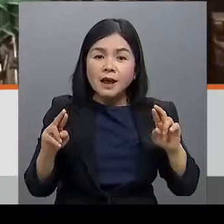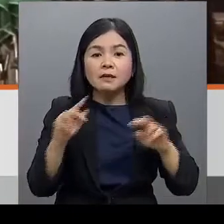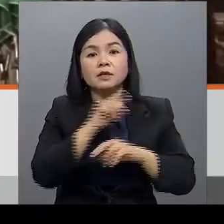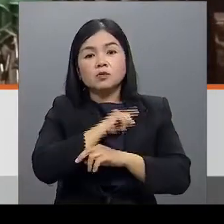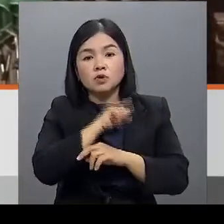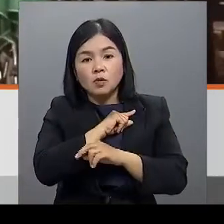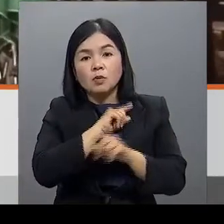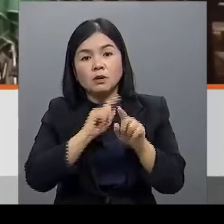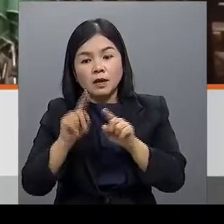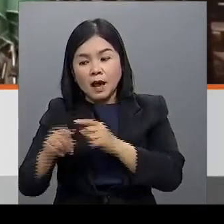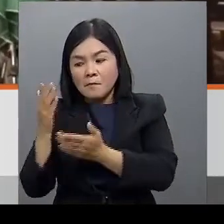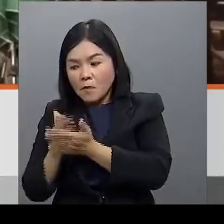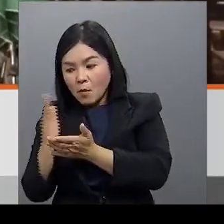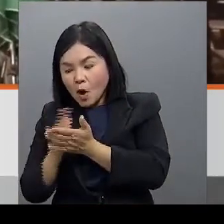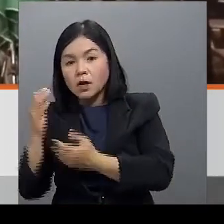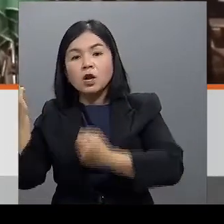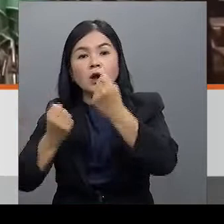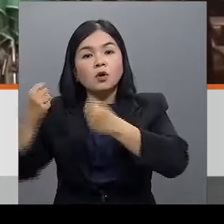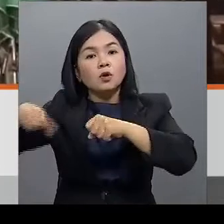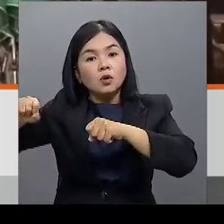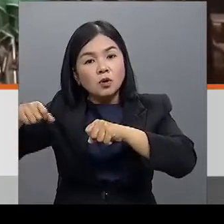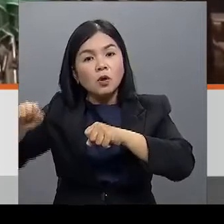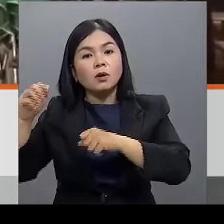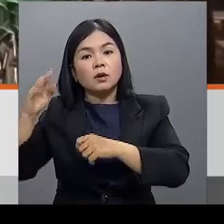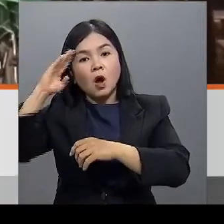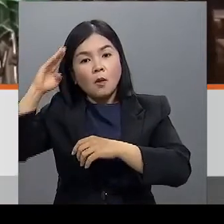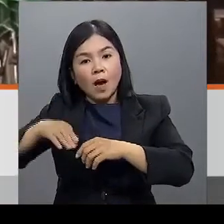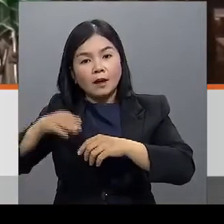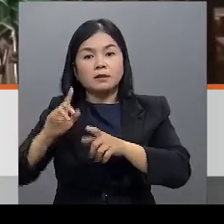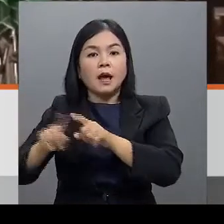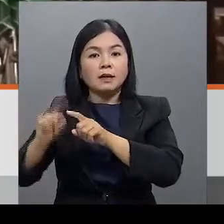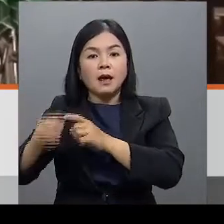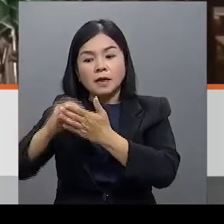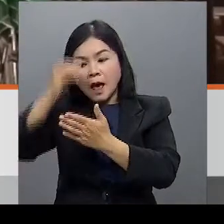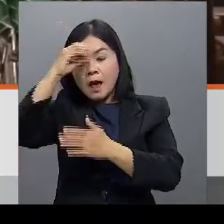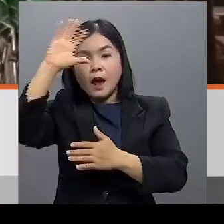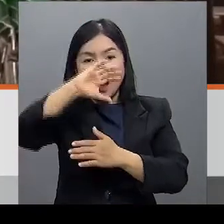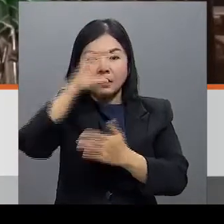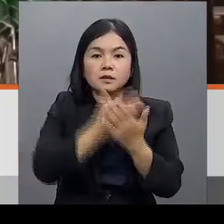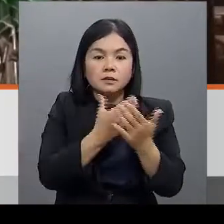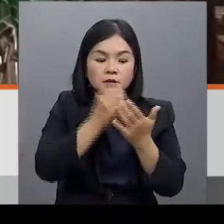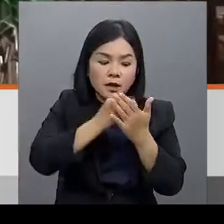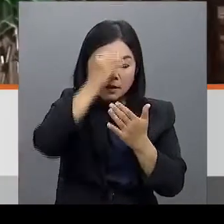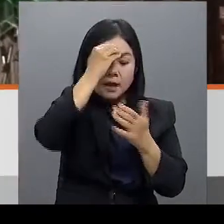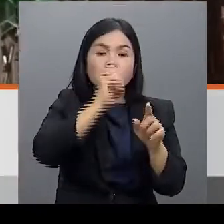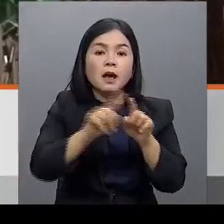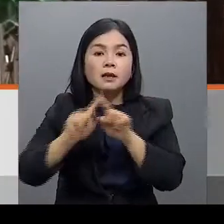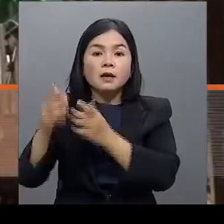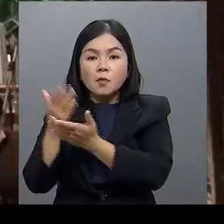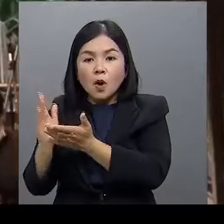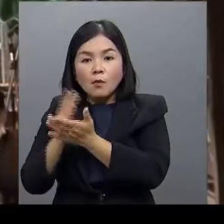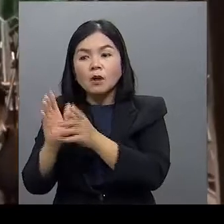างค่าหอบ้างแต่ต้องมาเรียนต่างจังหวัดอะไรเงี้ยพี่เพราะหนึ่งเนี่ยจะต้องเบาค่าใช้จ่ายเรื่องของพ่อ